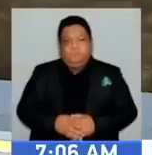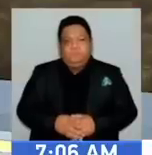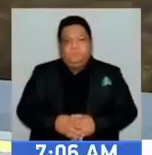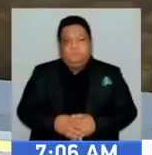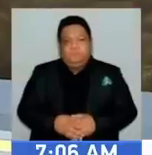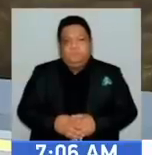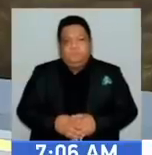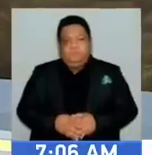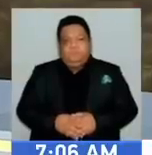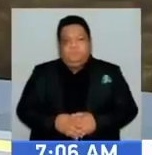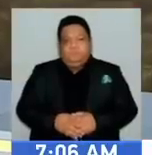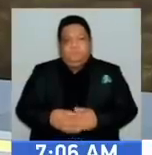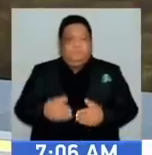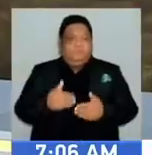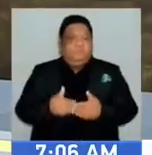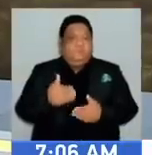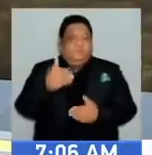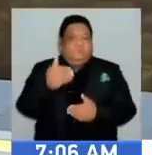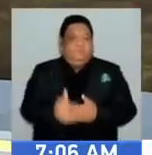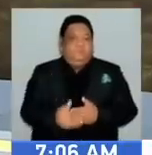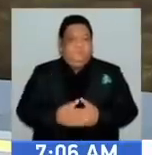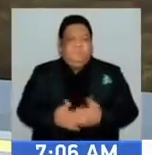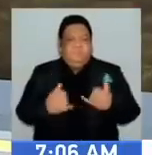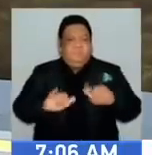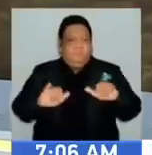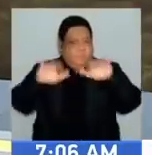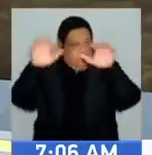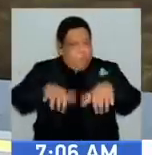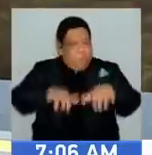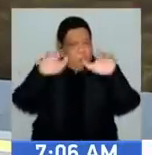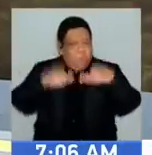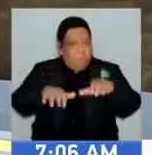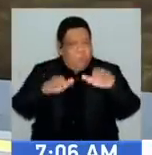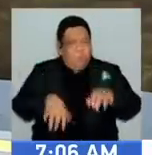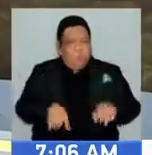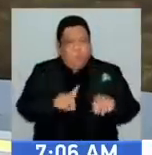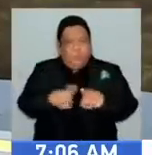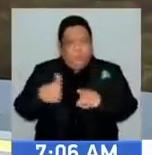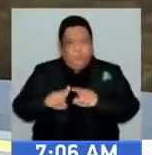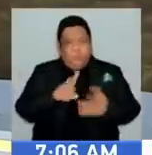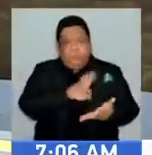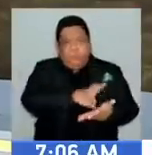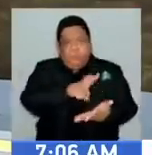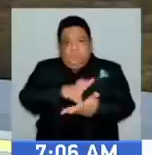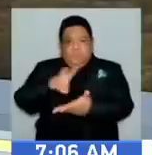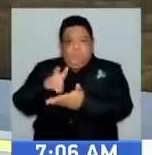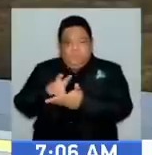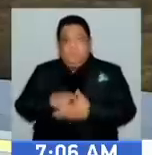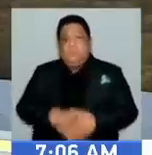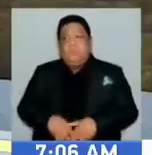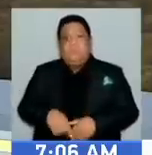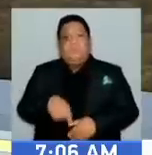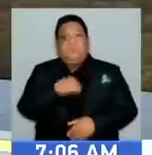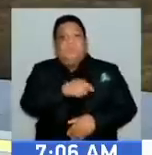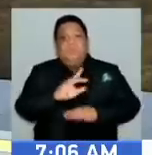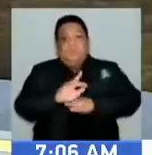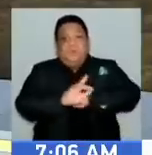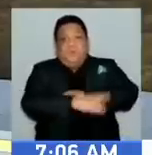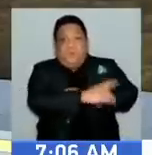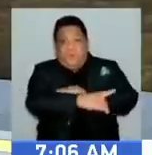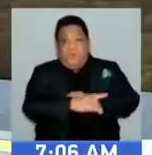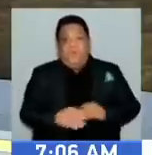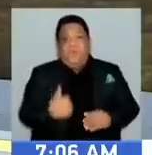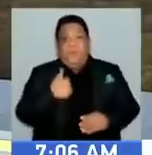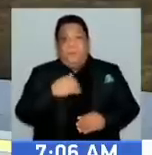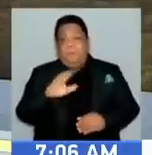ramdam pa rin ang masamang panahon sa iba't ibang bahagi ng bansa dahil diyan ang mga bangus growers sa Dagupan City nagsagawa na ng forest